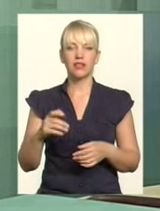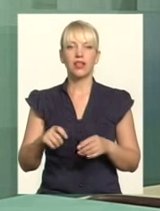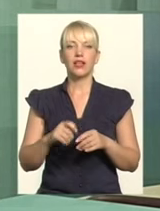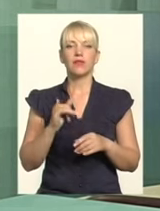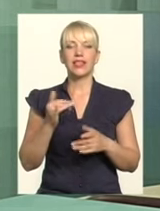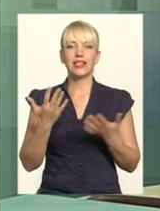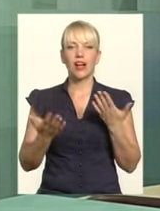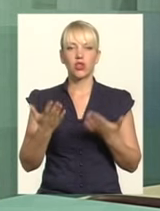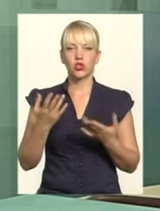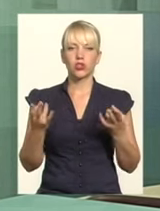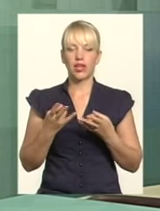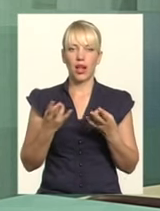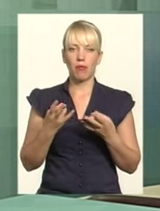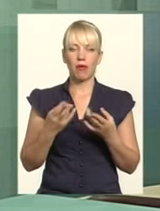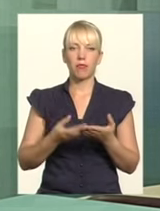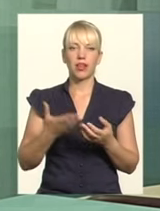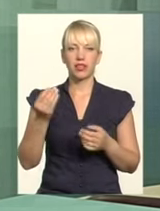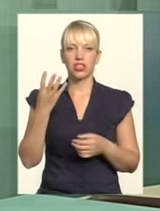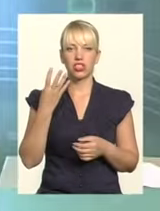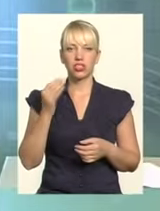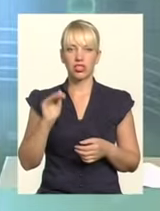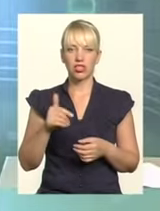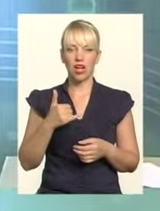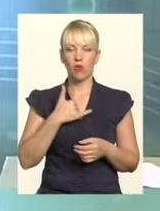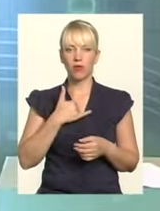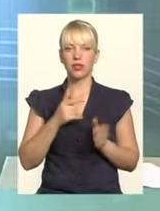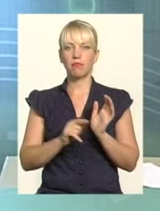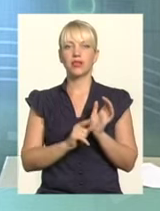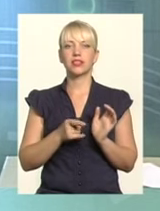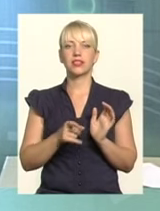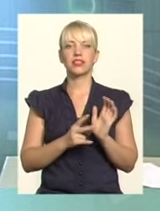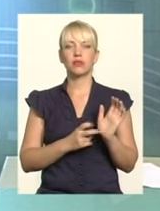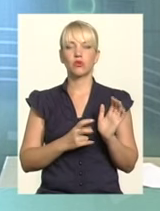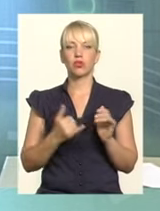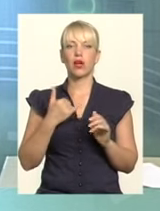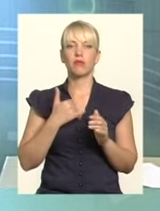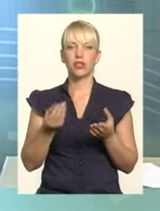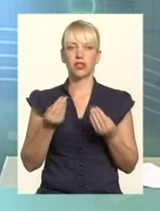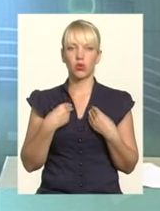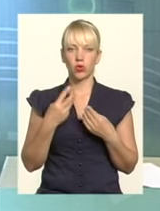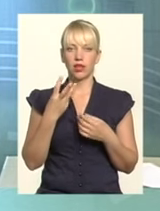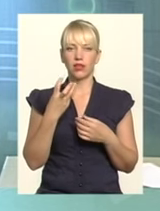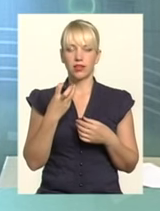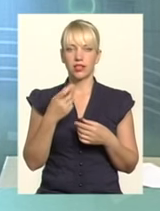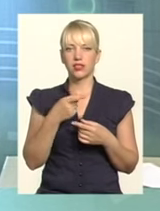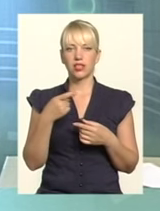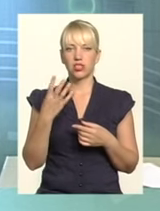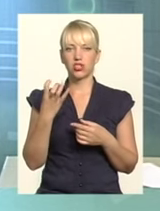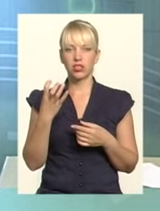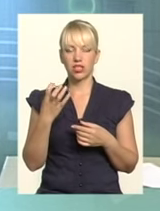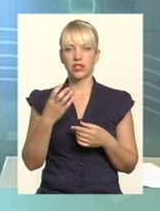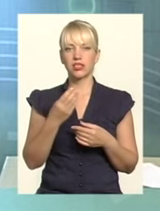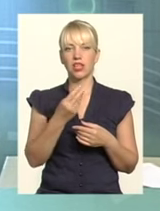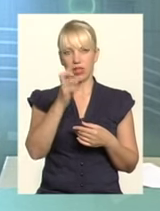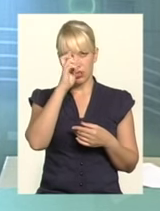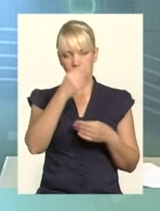якщо треба платити 4 тисячі, в мене пенсія 1700, мені дадуть там 300 чи 400 гривень субсидії, а як